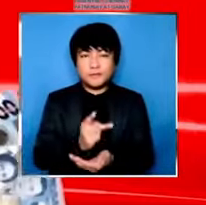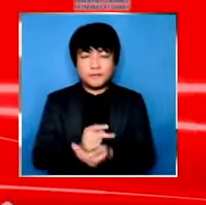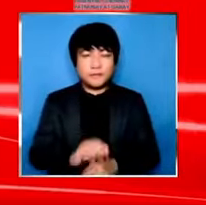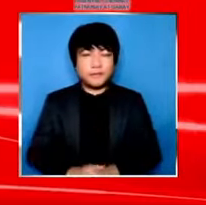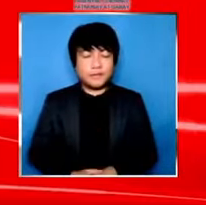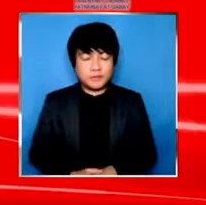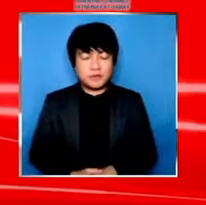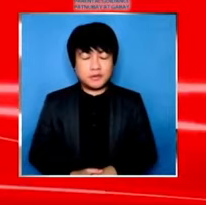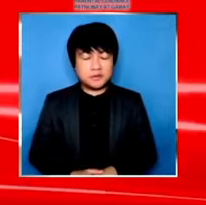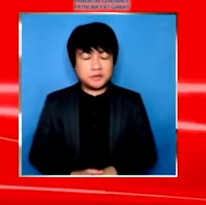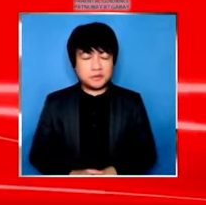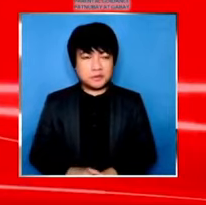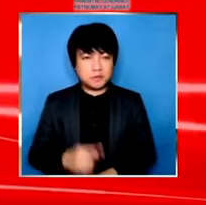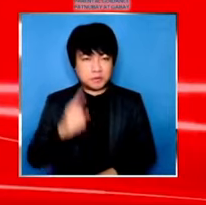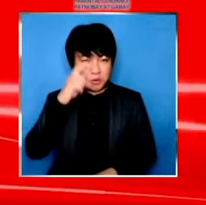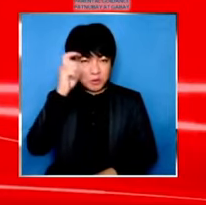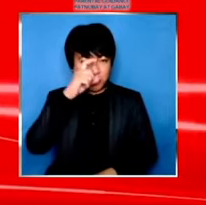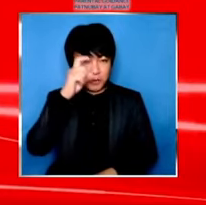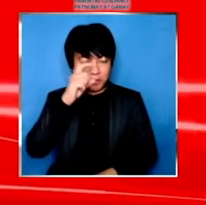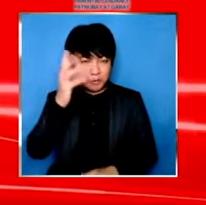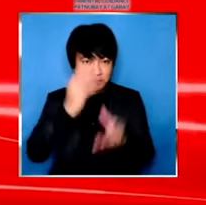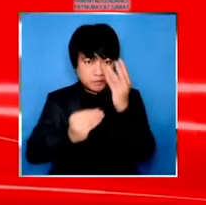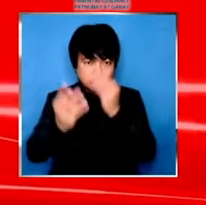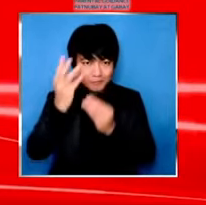kaya padamihan na!